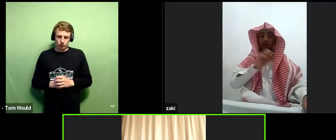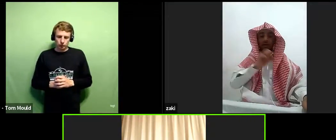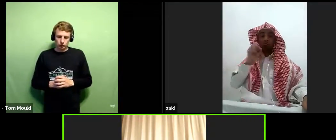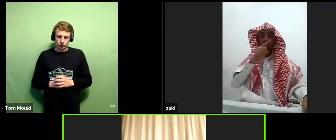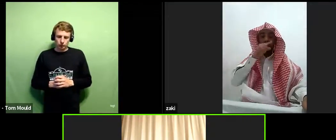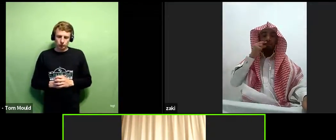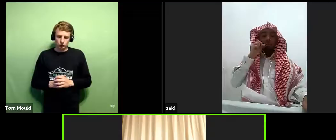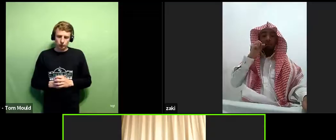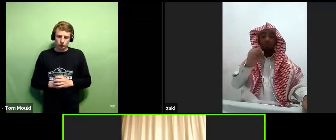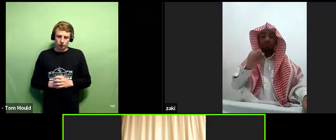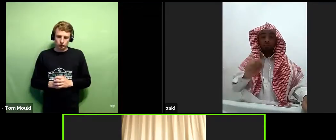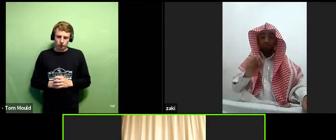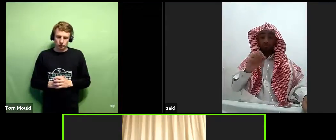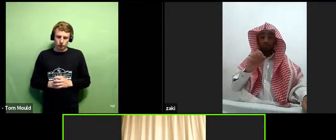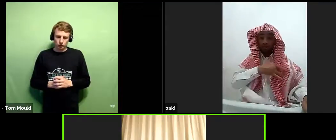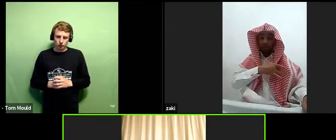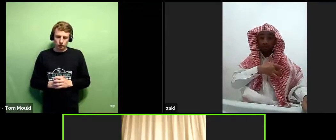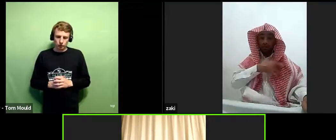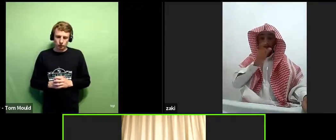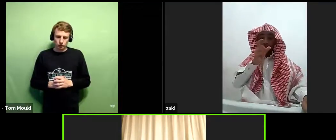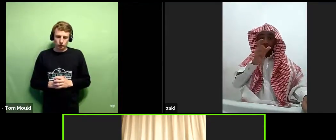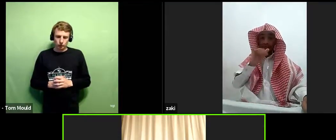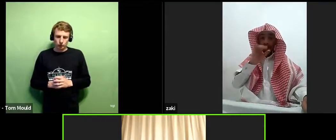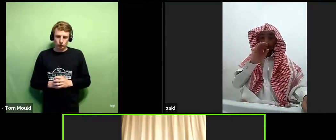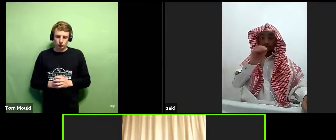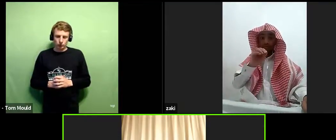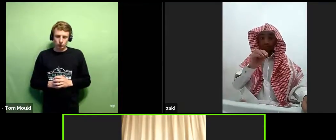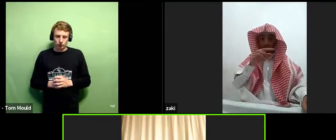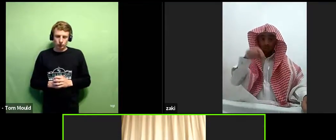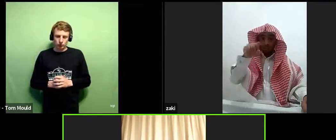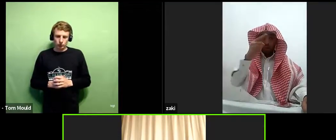وأن هذه النية كما هو معلوم